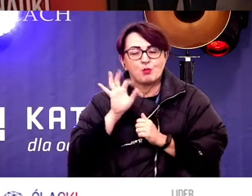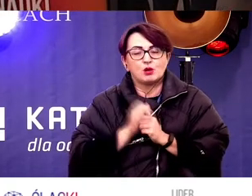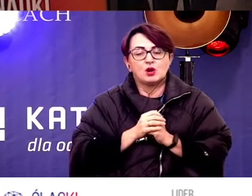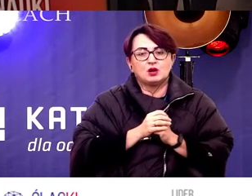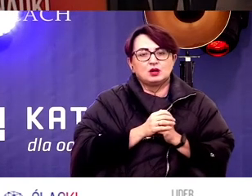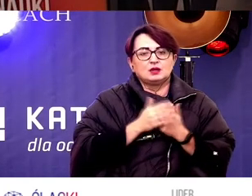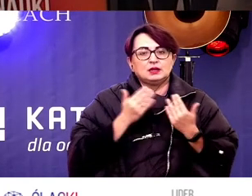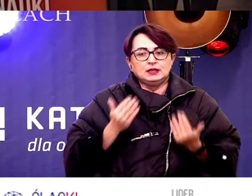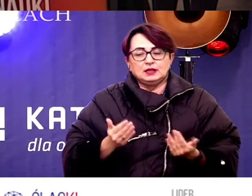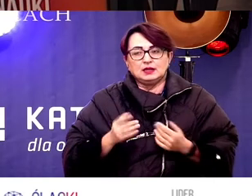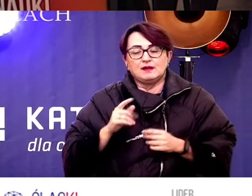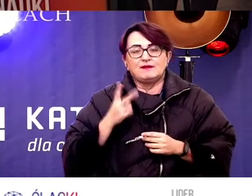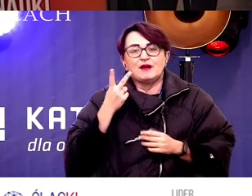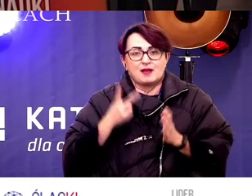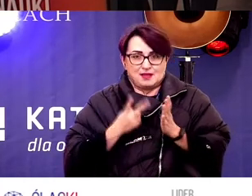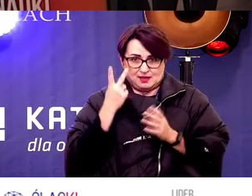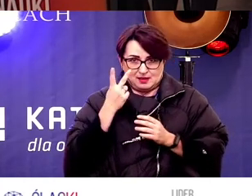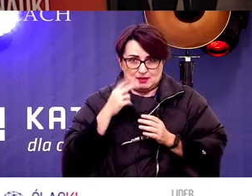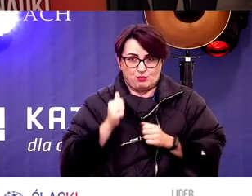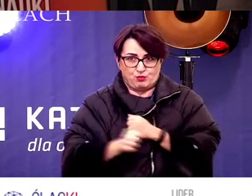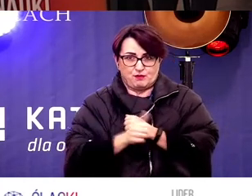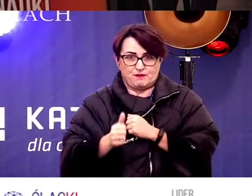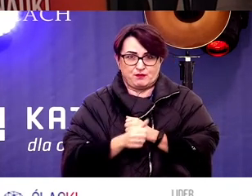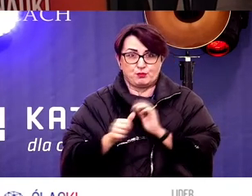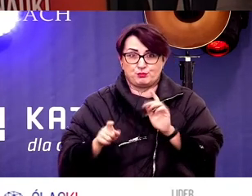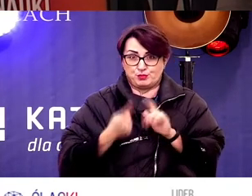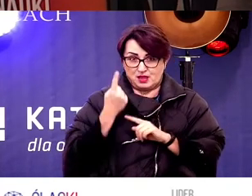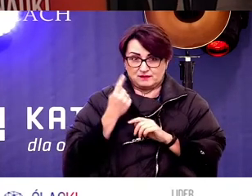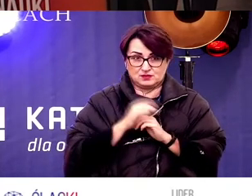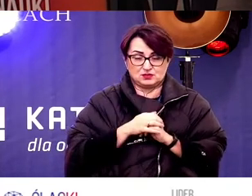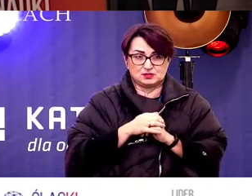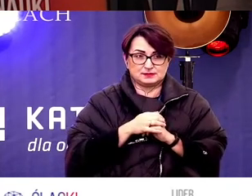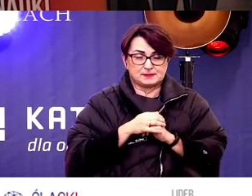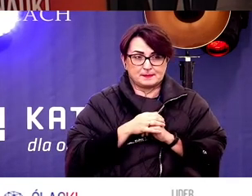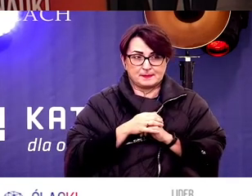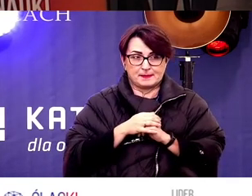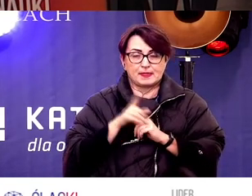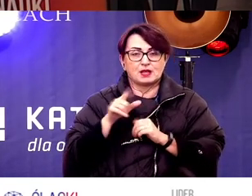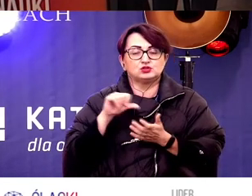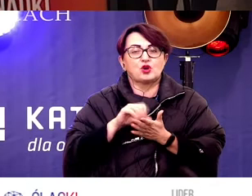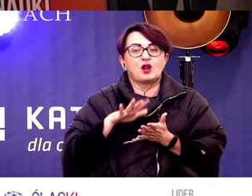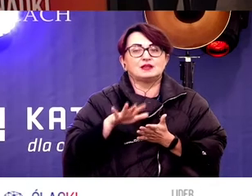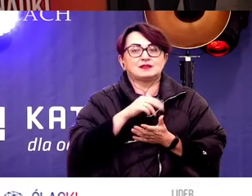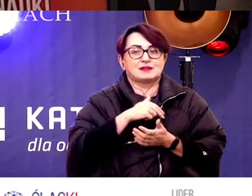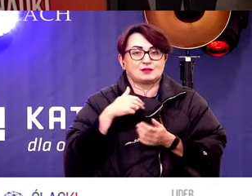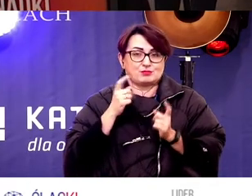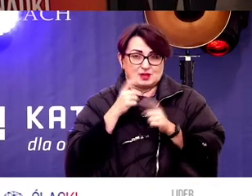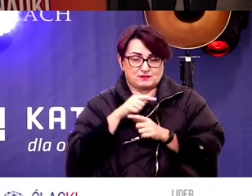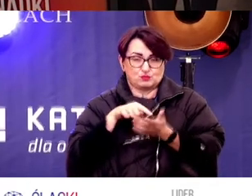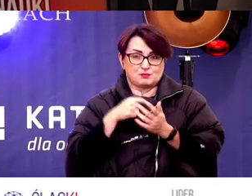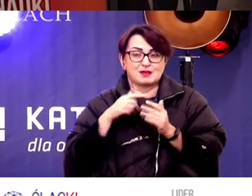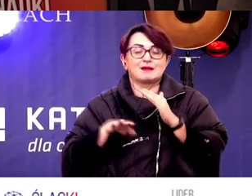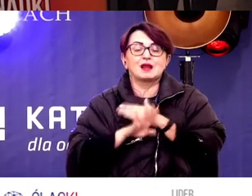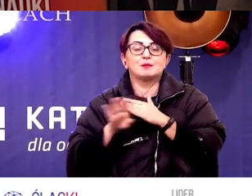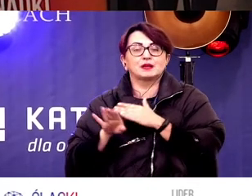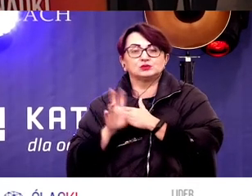no, z dwóch jakby powodów. Pierwszy powód to jest w stolicy naszego kraju, że